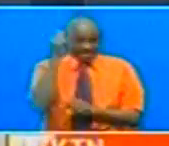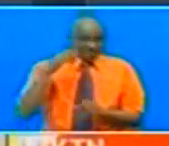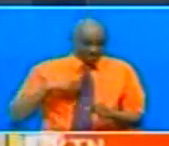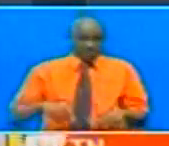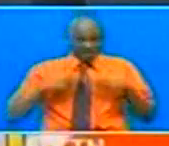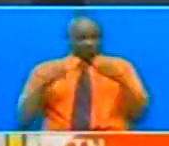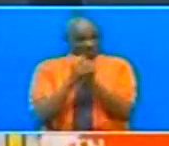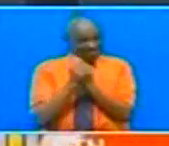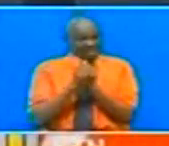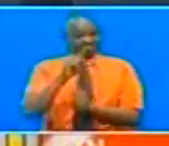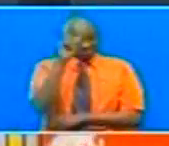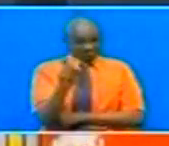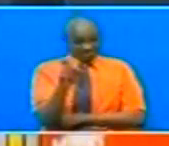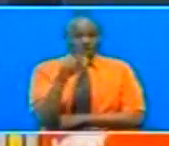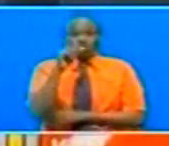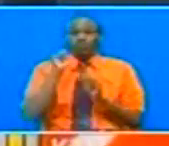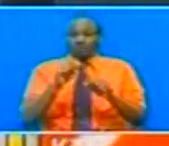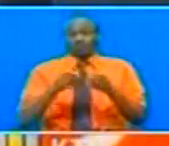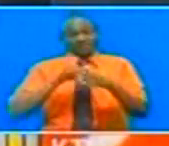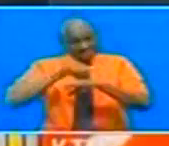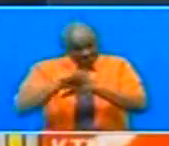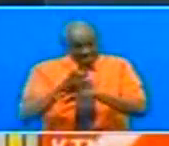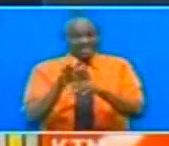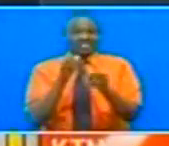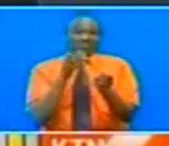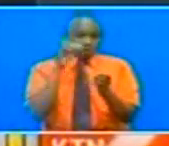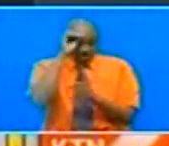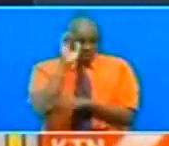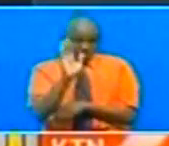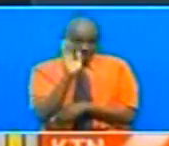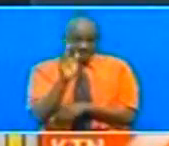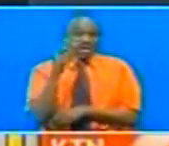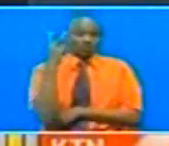uwiano humu nchini? Unaweza kutuma maoni yako kupitia nambari